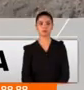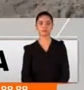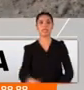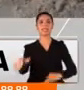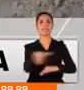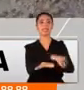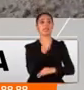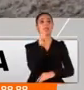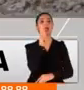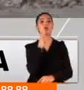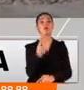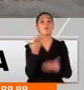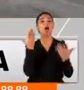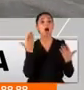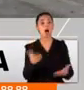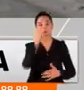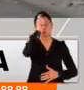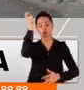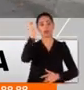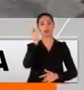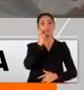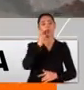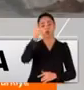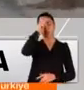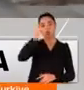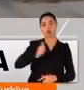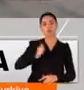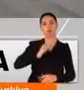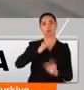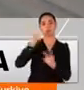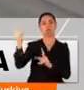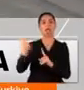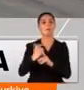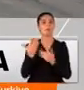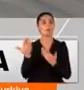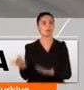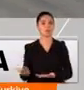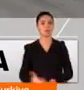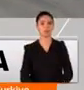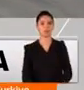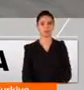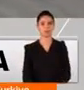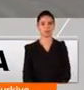Sınır elbette namus ve Türkiye'nin namusu Mehmetçi'ye emanet.